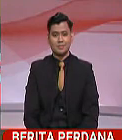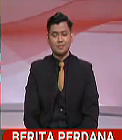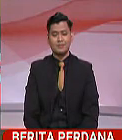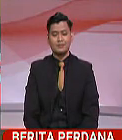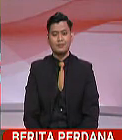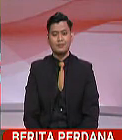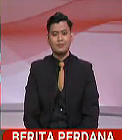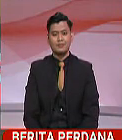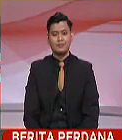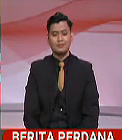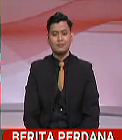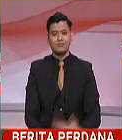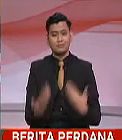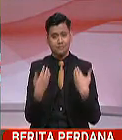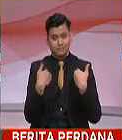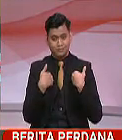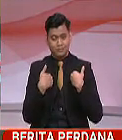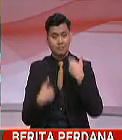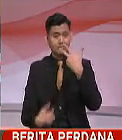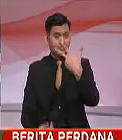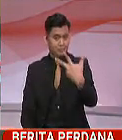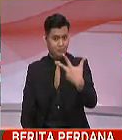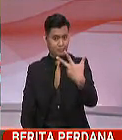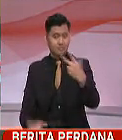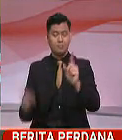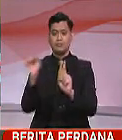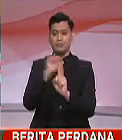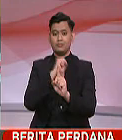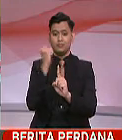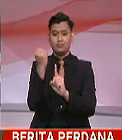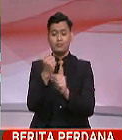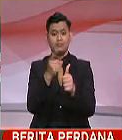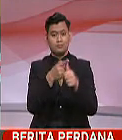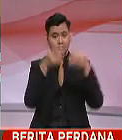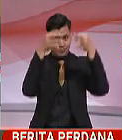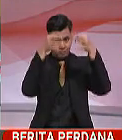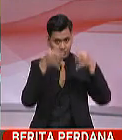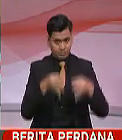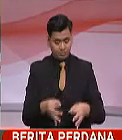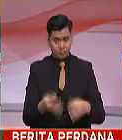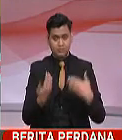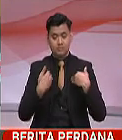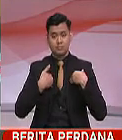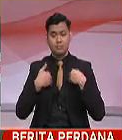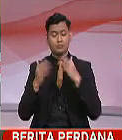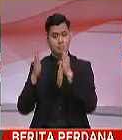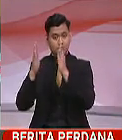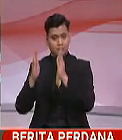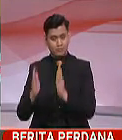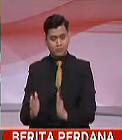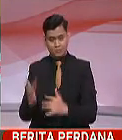Ia berkisar kepada tiga keadaan, iaitu confirm case, iaitu mereka yang dirawat di